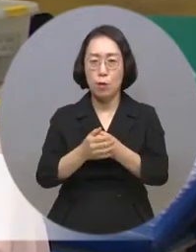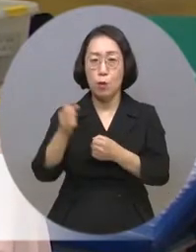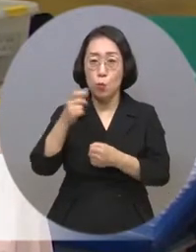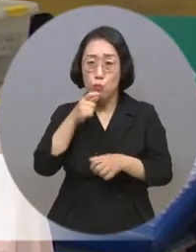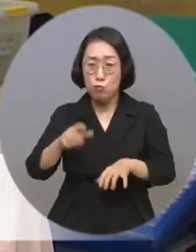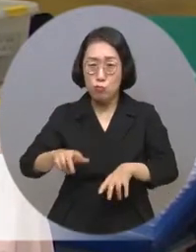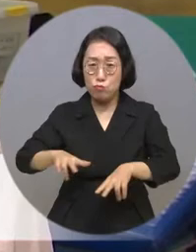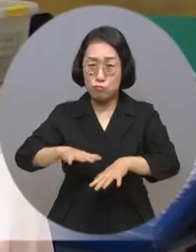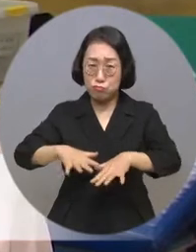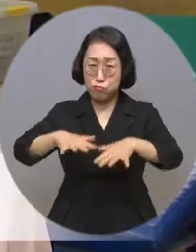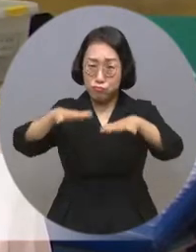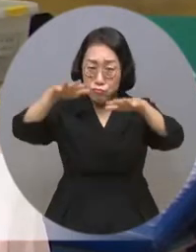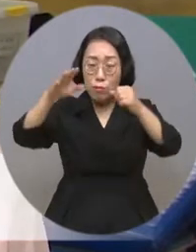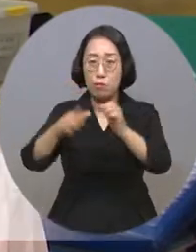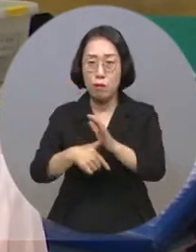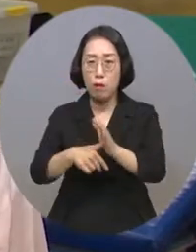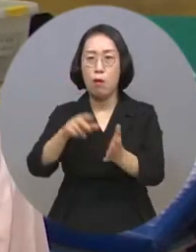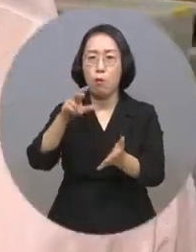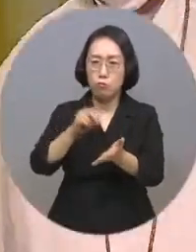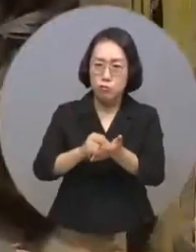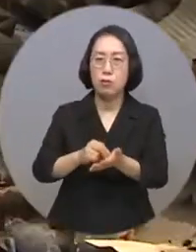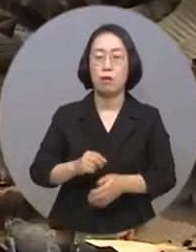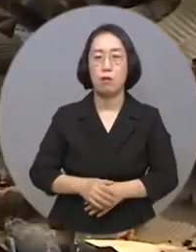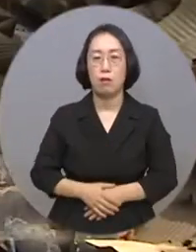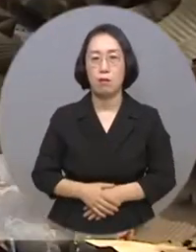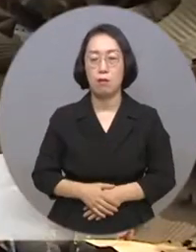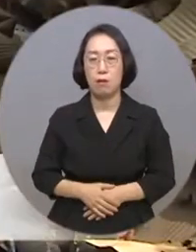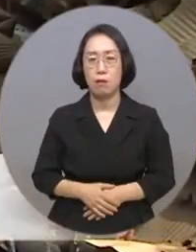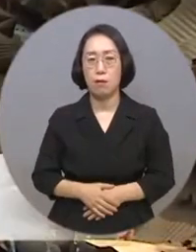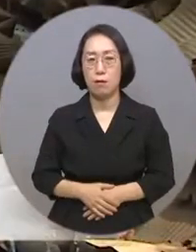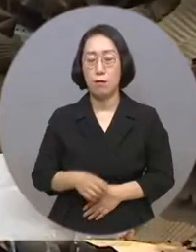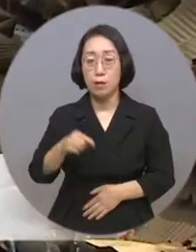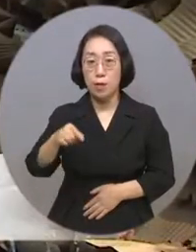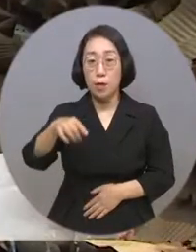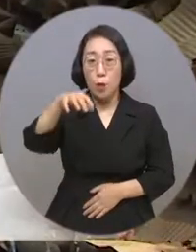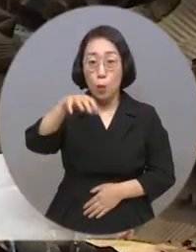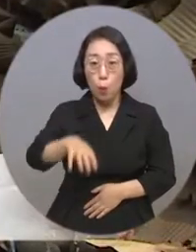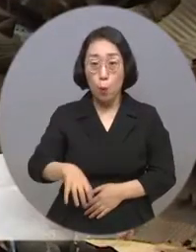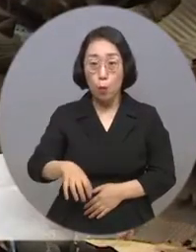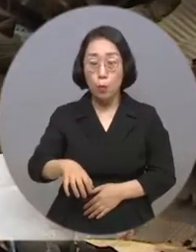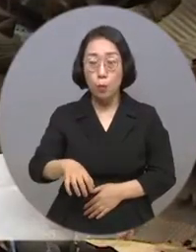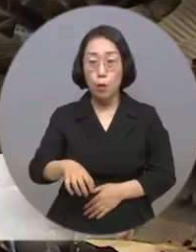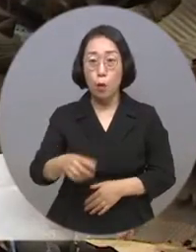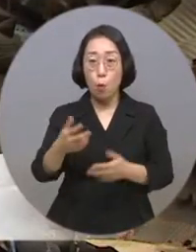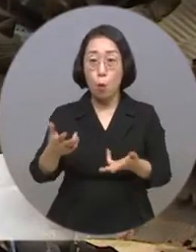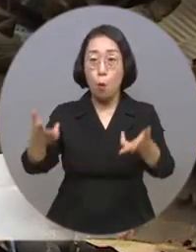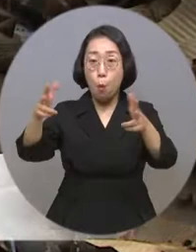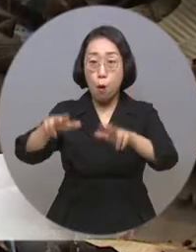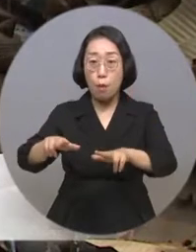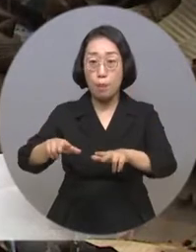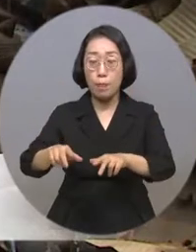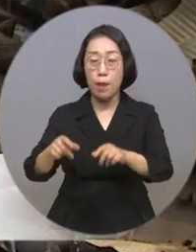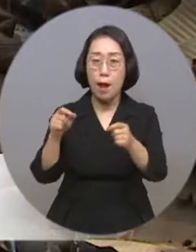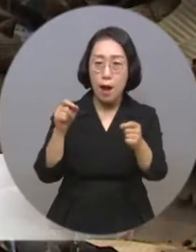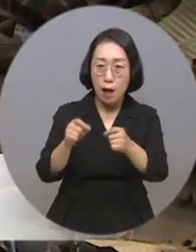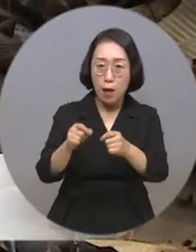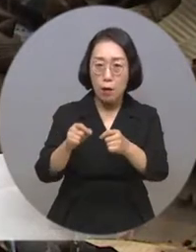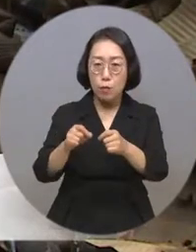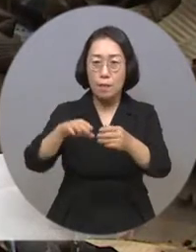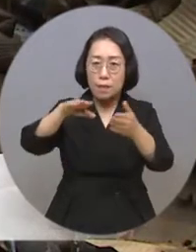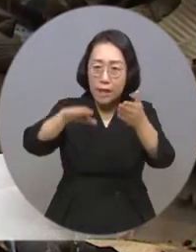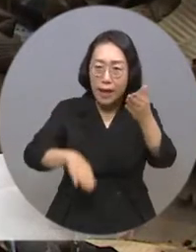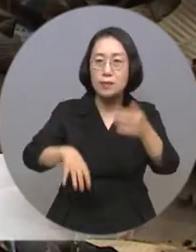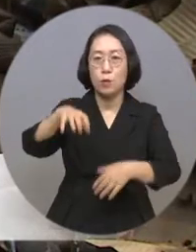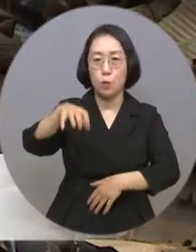생겼을 때에 이제 되게 난감한 것 같고. 이 위치가 보라매 공원에서도 약간 낮은 지역이에요. 그래서